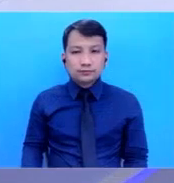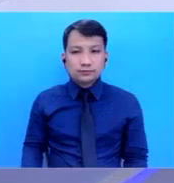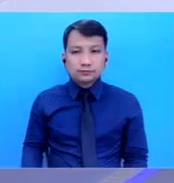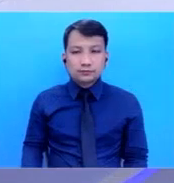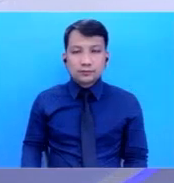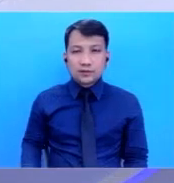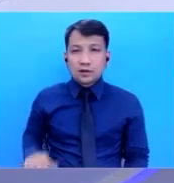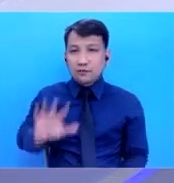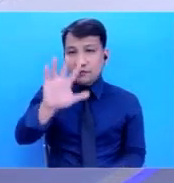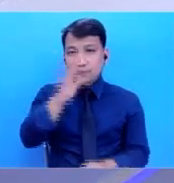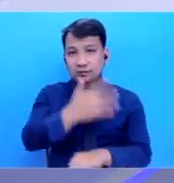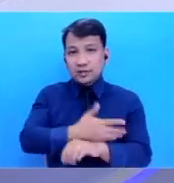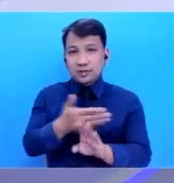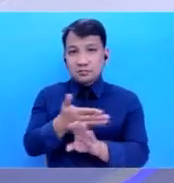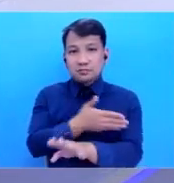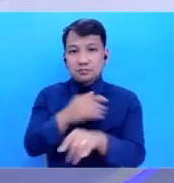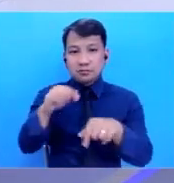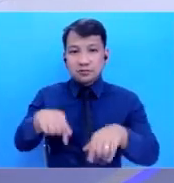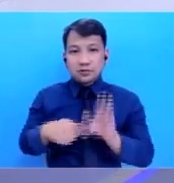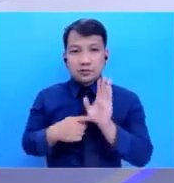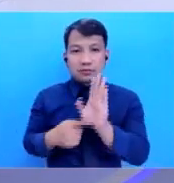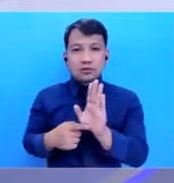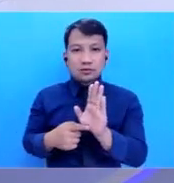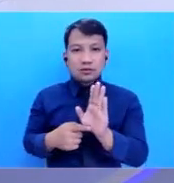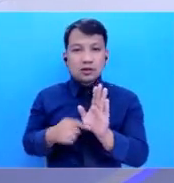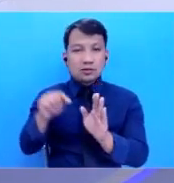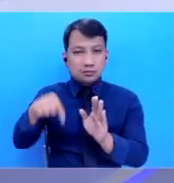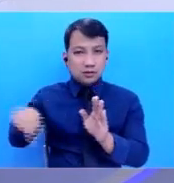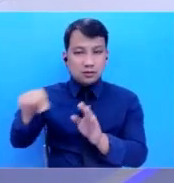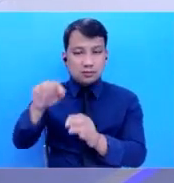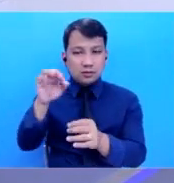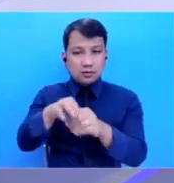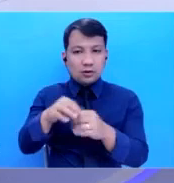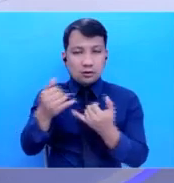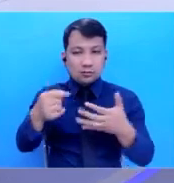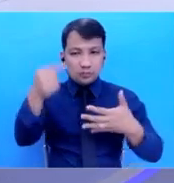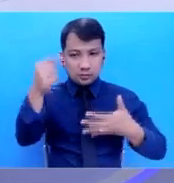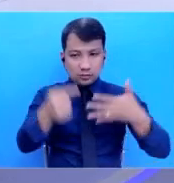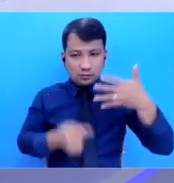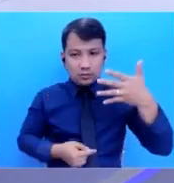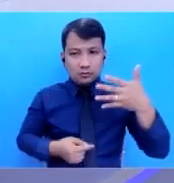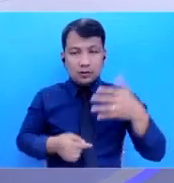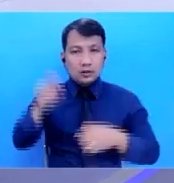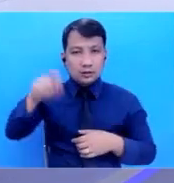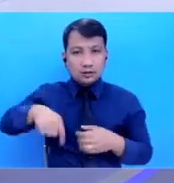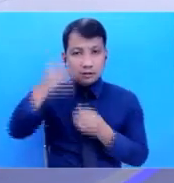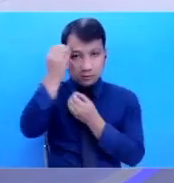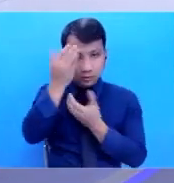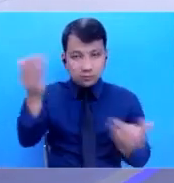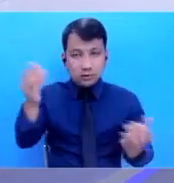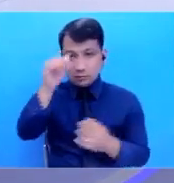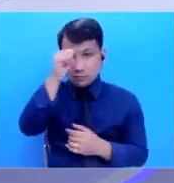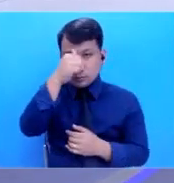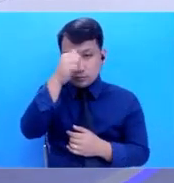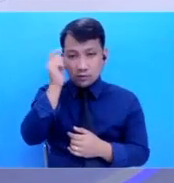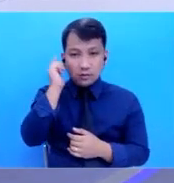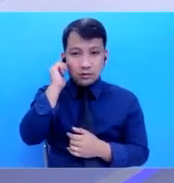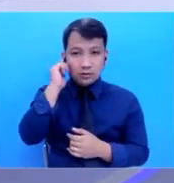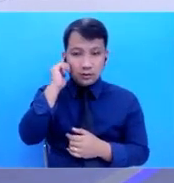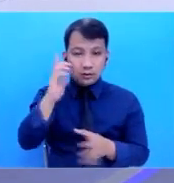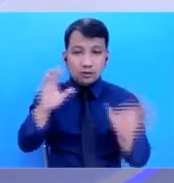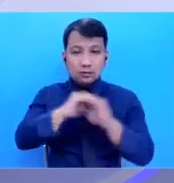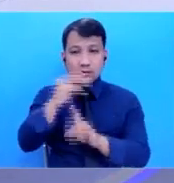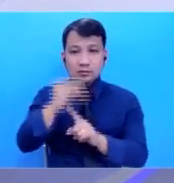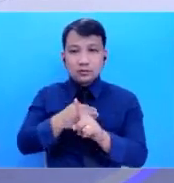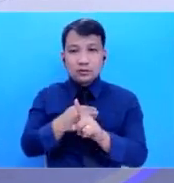kapatid, 5 araw na lamang po, eleksyon na. Narito ang mga dapat ninyong tandaan. Pagdating sa